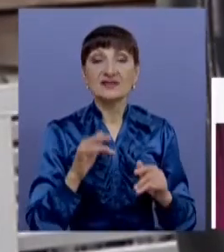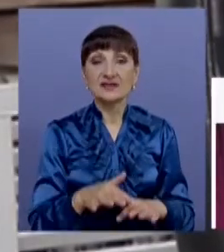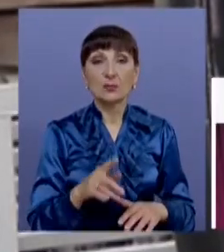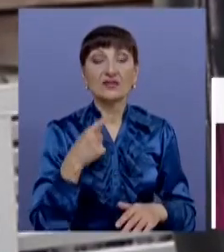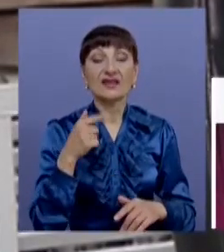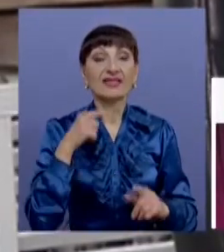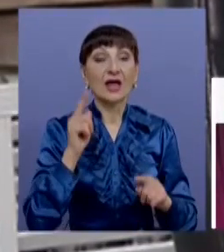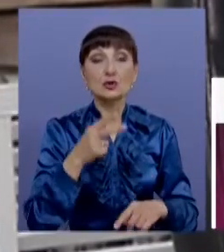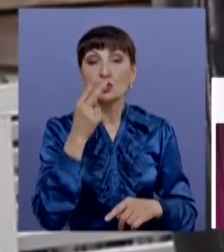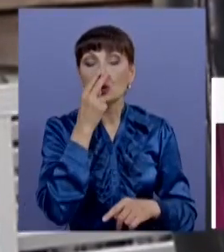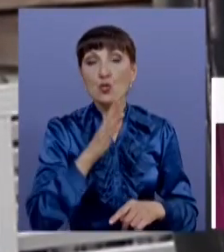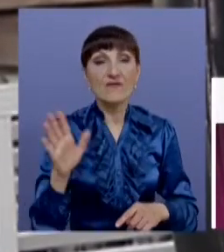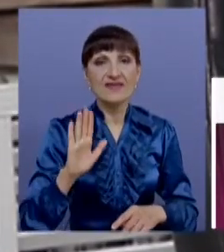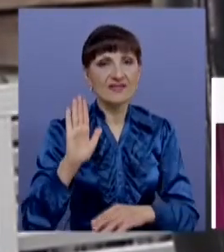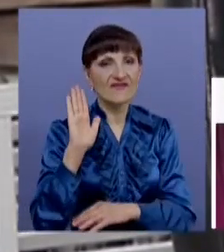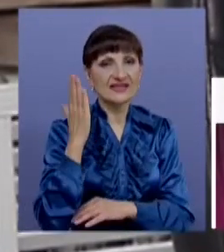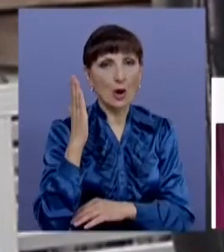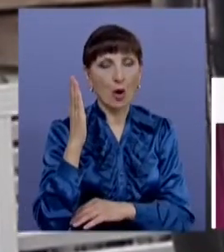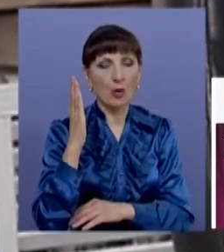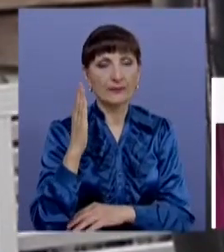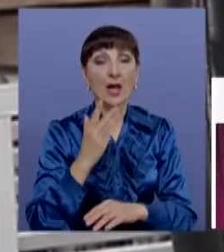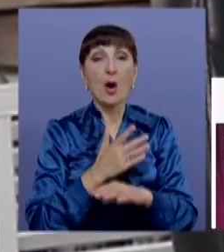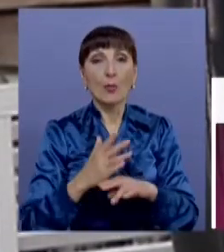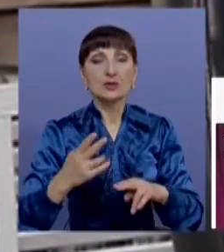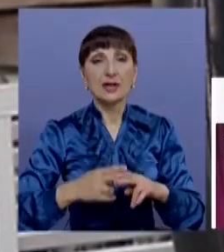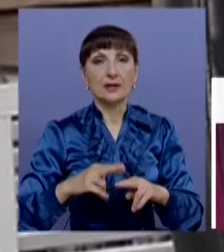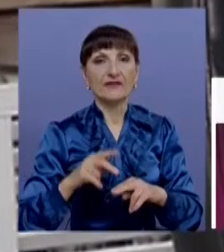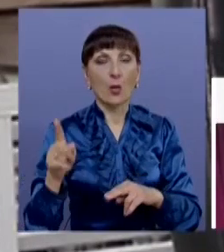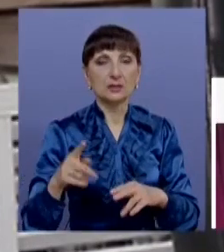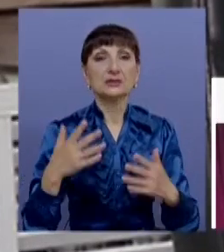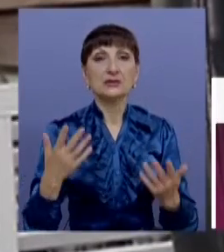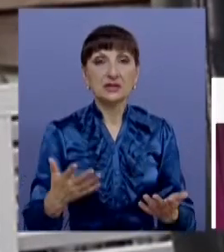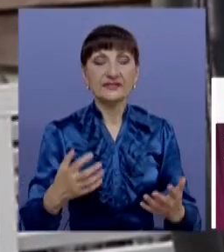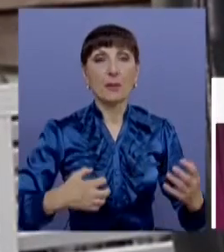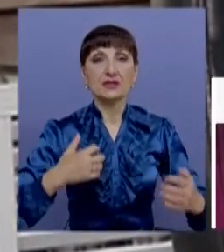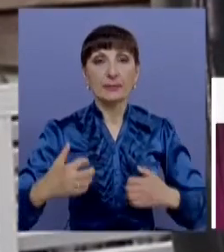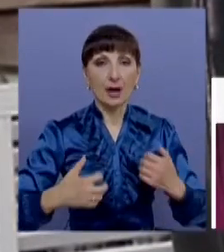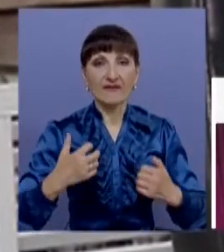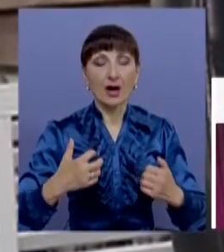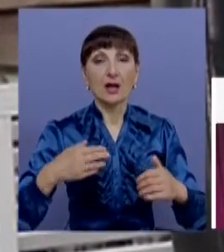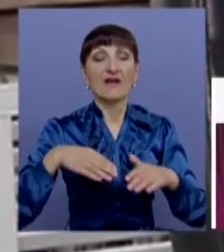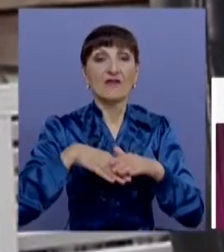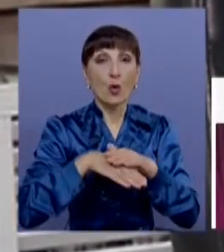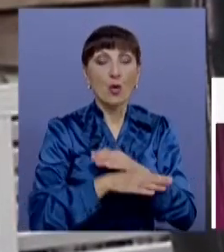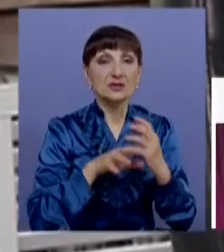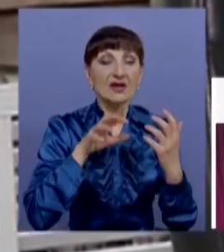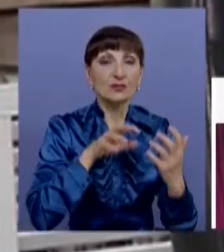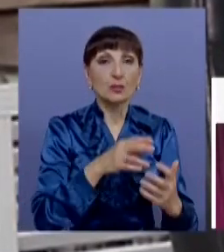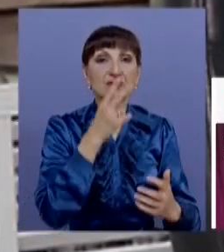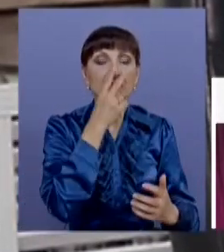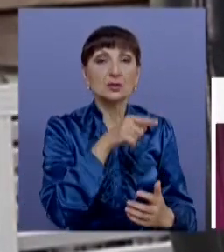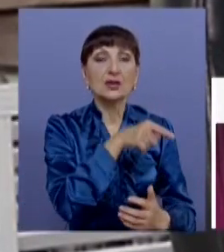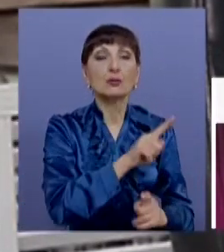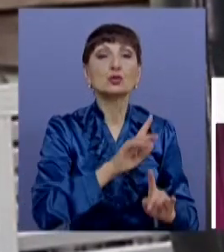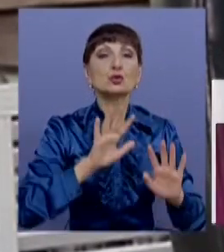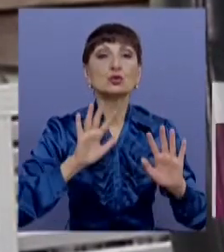я не успел в зеркало, что случилось. После этого он, естественно, запаниковал и выходит с автобуса, идет